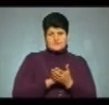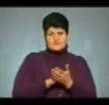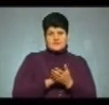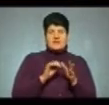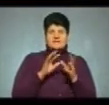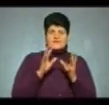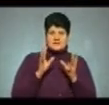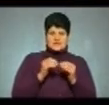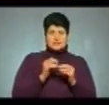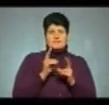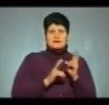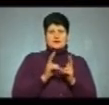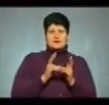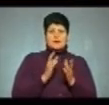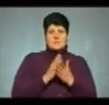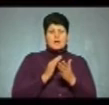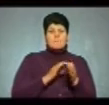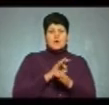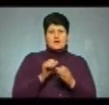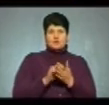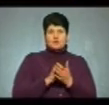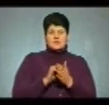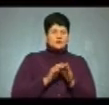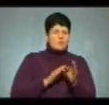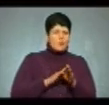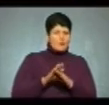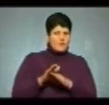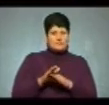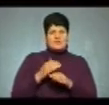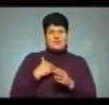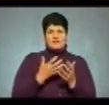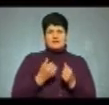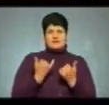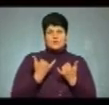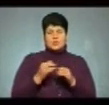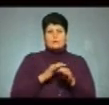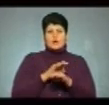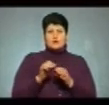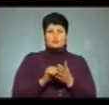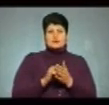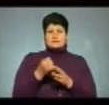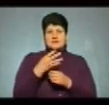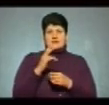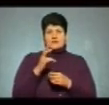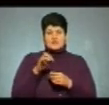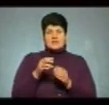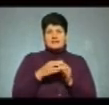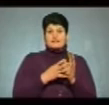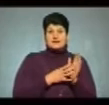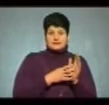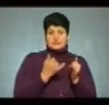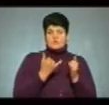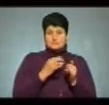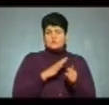таки підприємство має проєктну документацію повністю. Я сьогодні взяв якраз проєктну документацію з 15 квітня 2019. На сьогодні вона